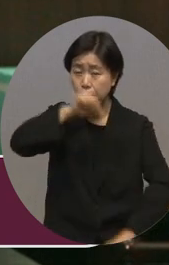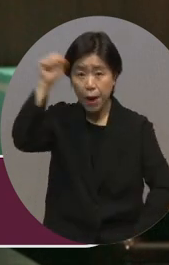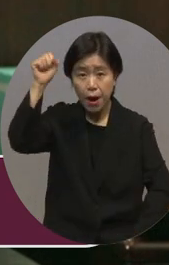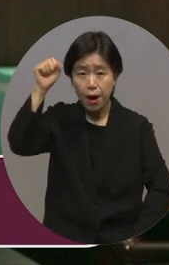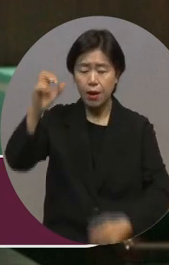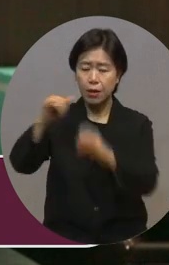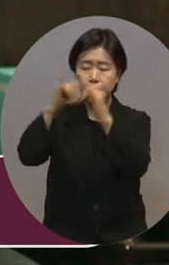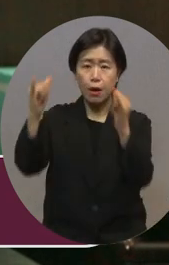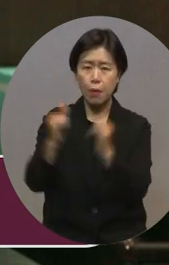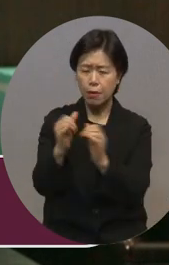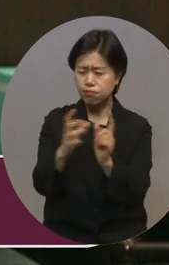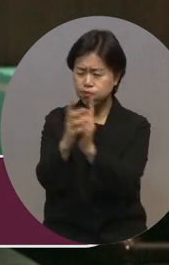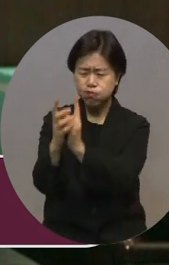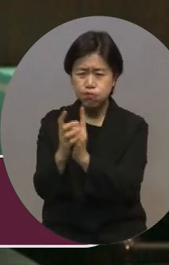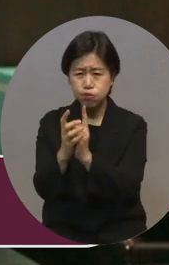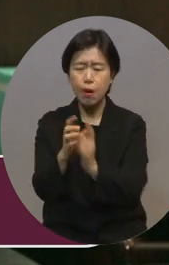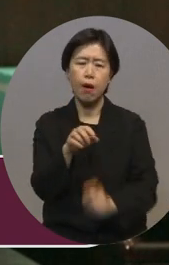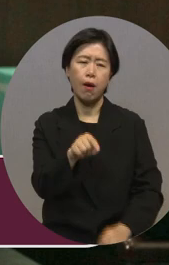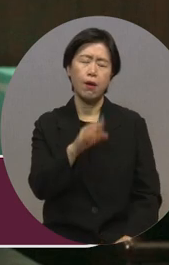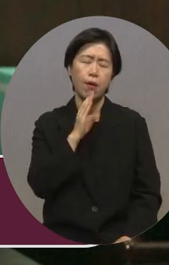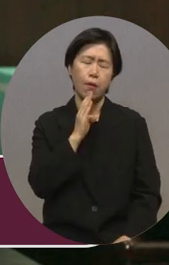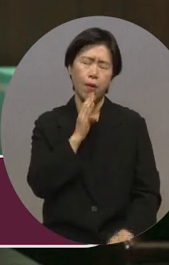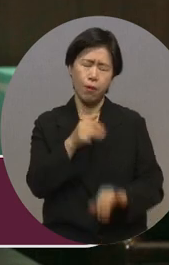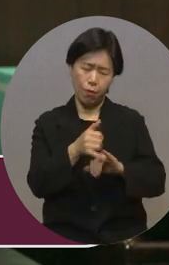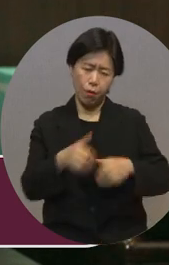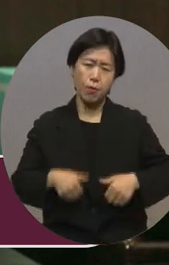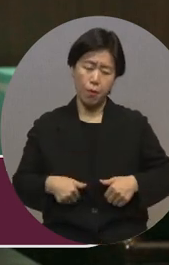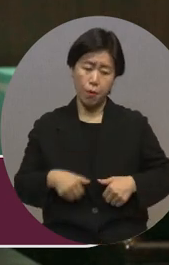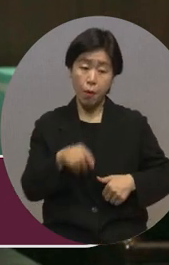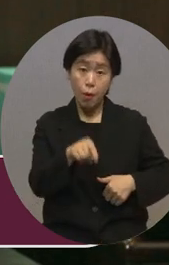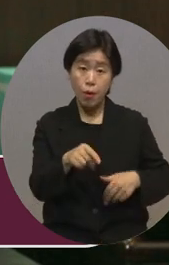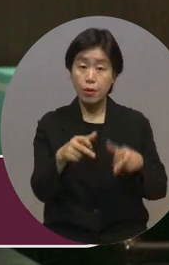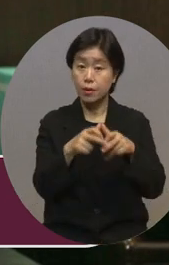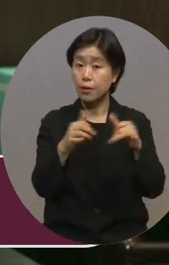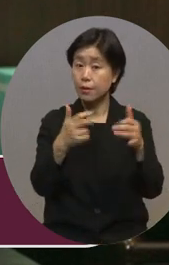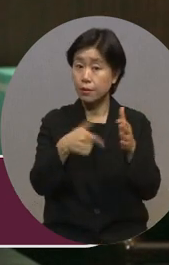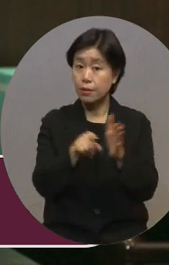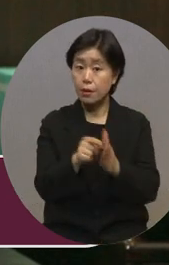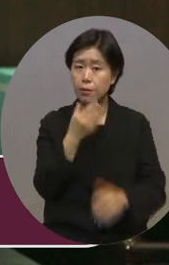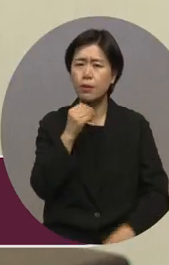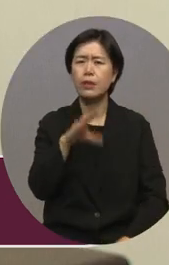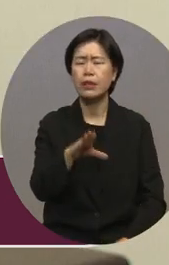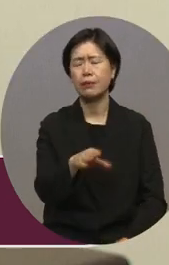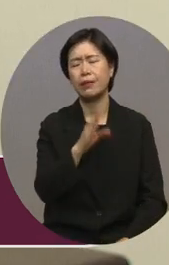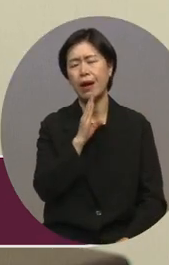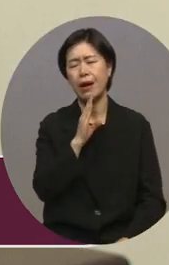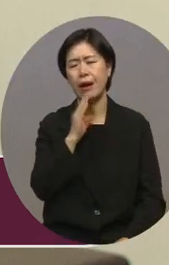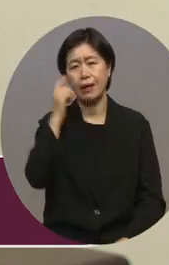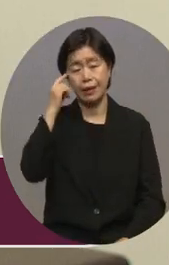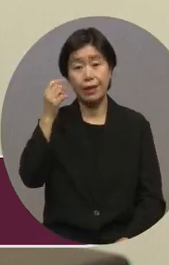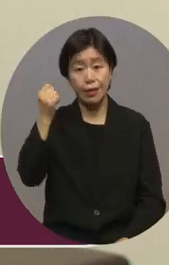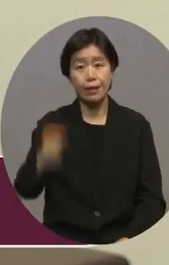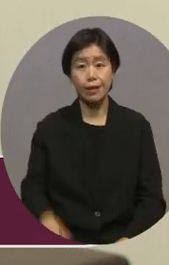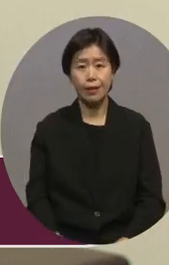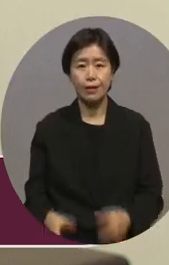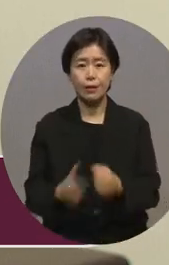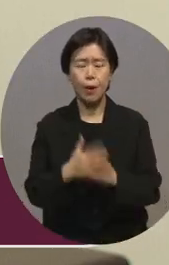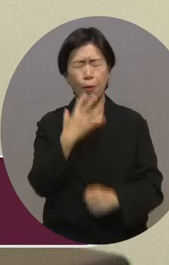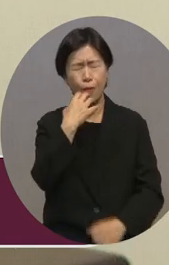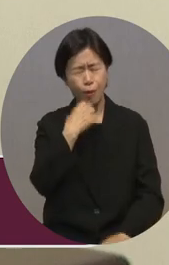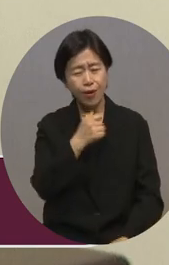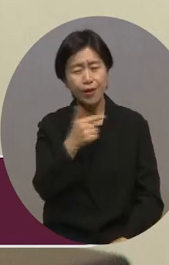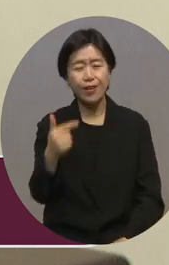사회 활동할 수 있는 것이 이것이 제대로 된 장애인 복지가 아닐까. 그래서 저는 거기에서 너무 참 보람도